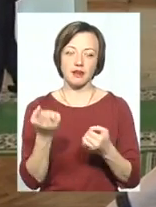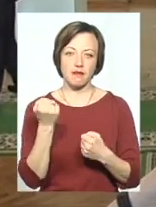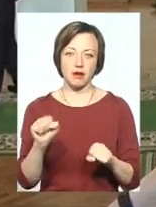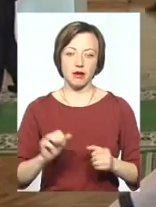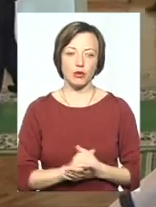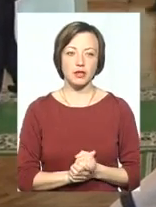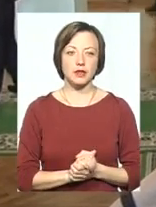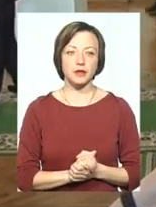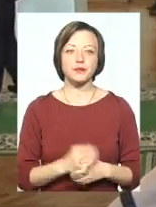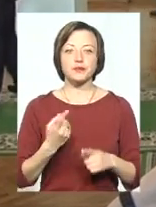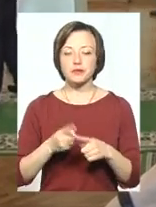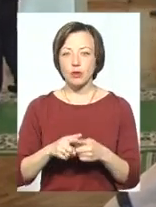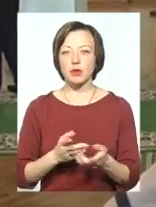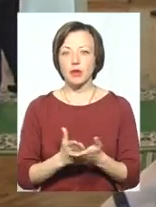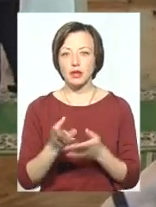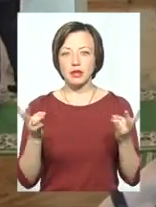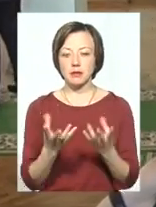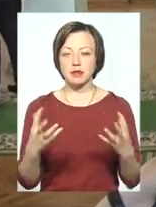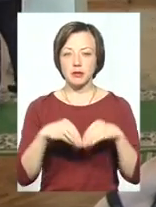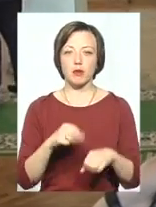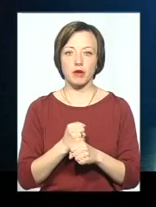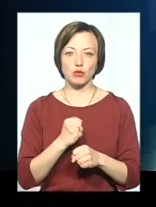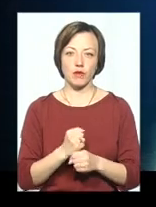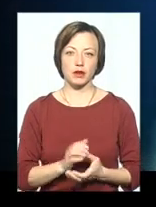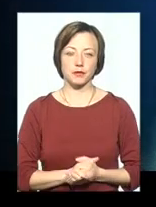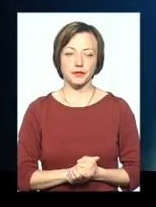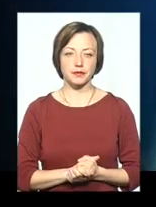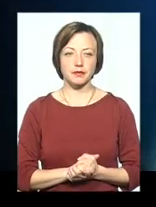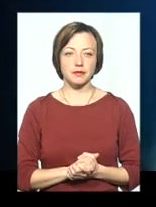виграють. І в цьому напрямку нам всім треба спільно працювати.